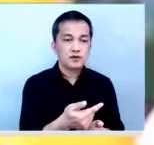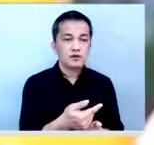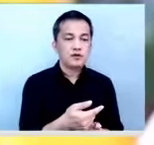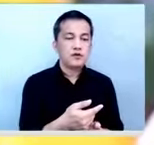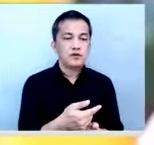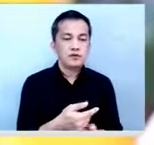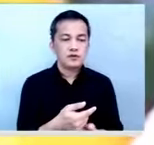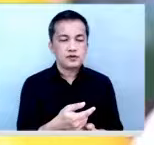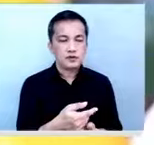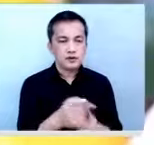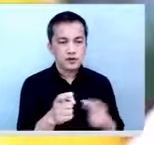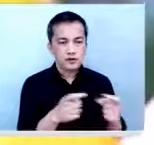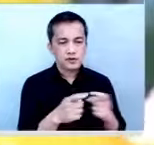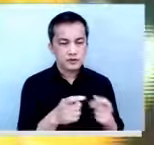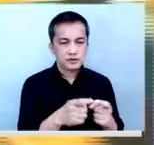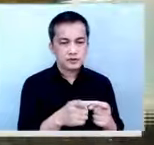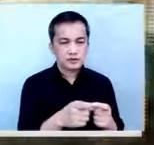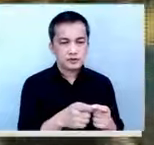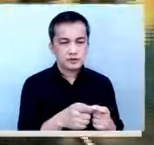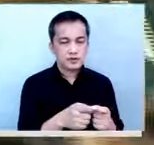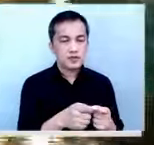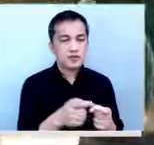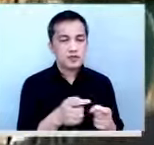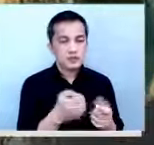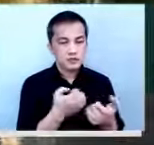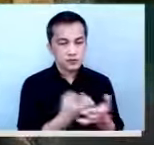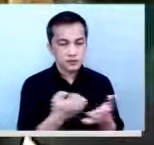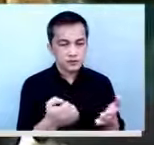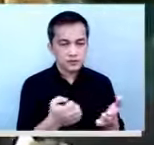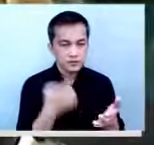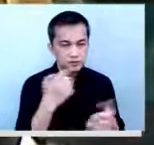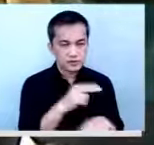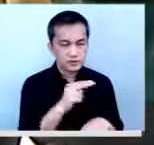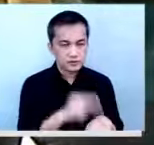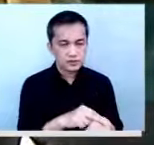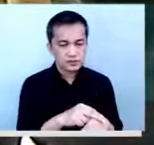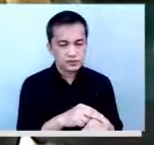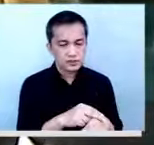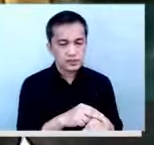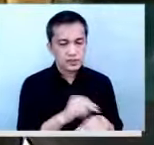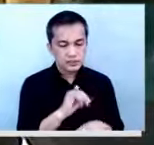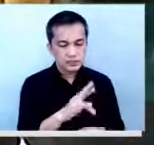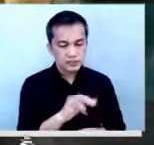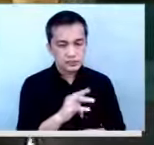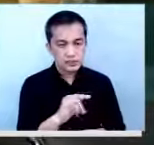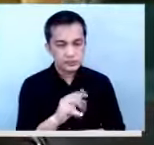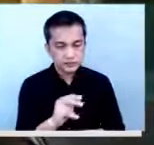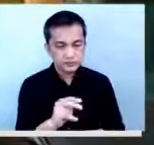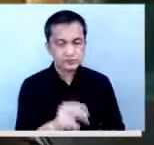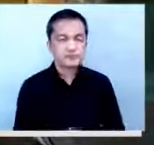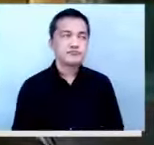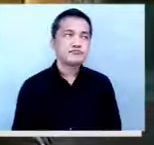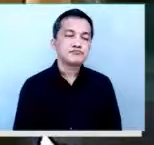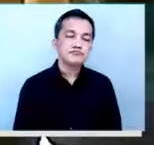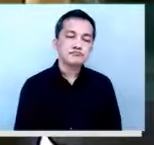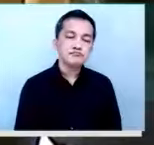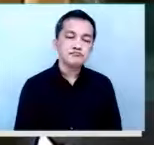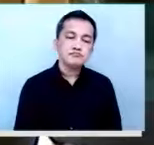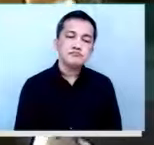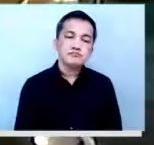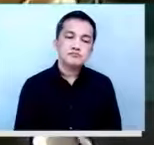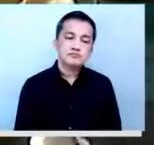mga operations and maintenance equipment para sa national irrigation. Ang paliwanag ni Pangulong